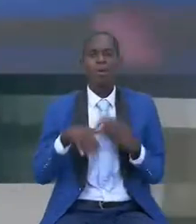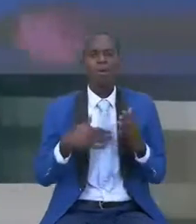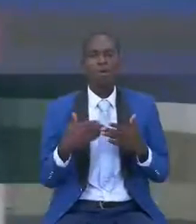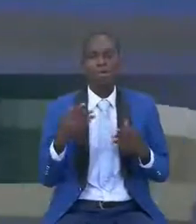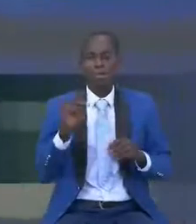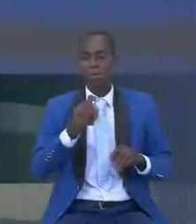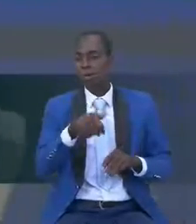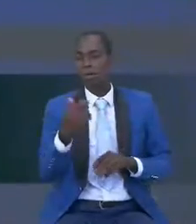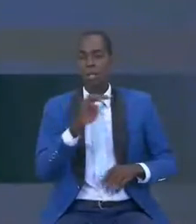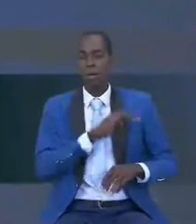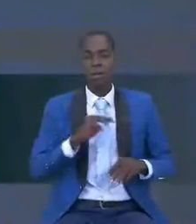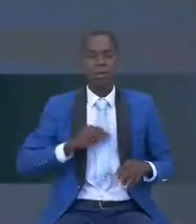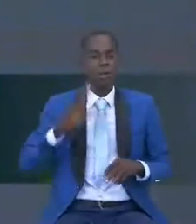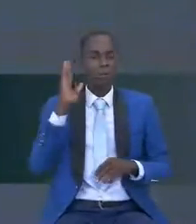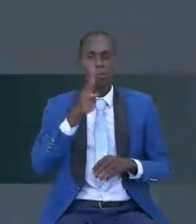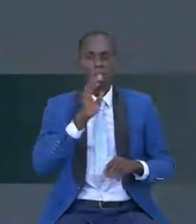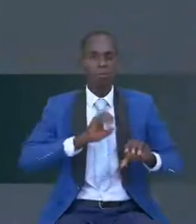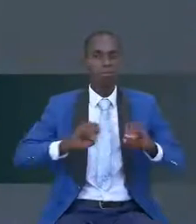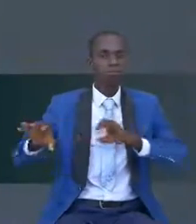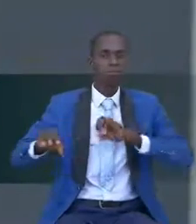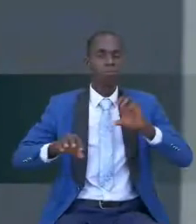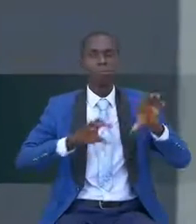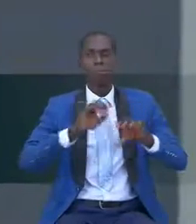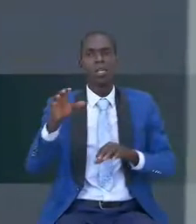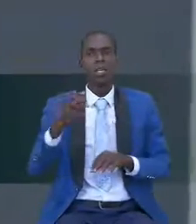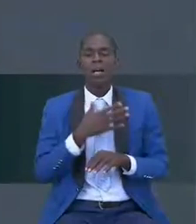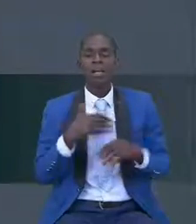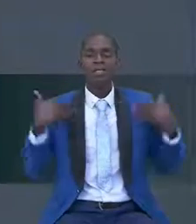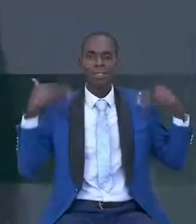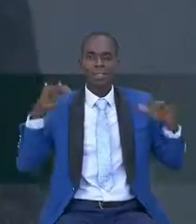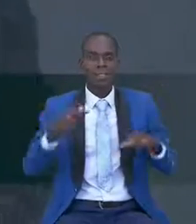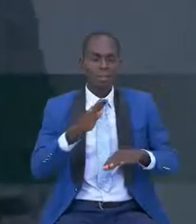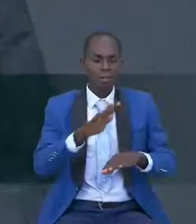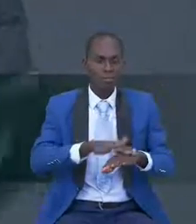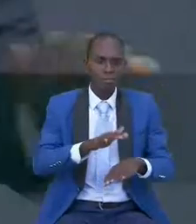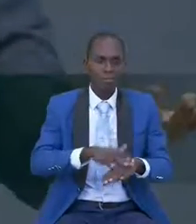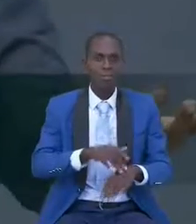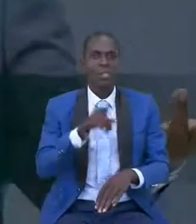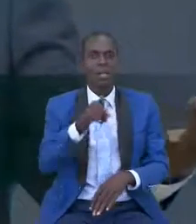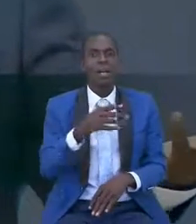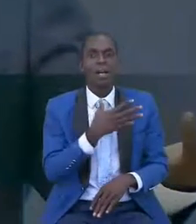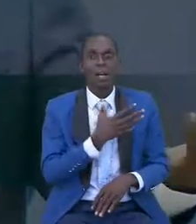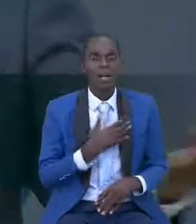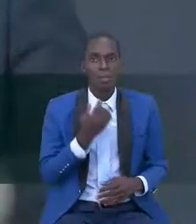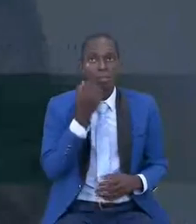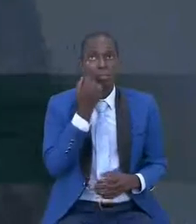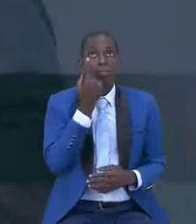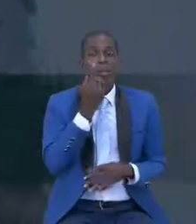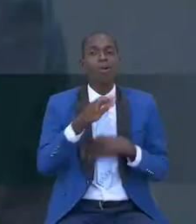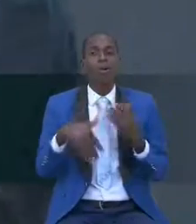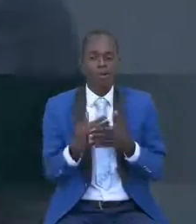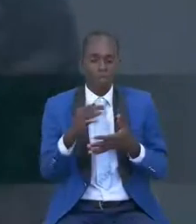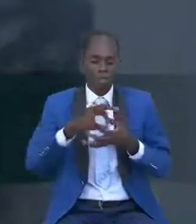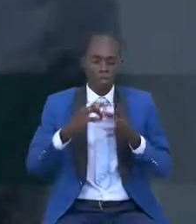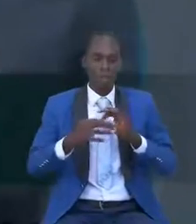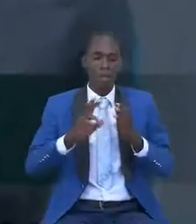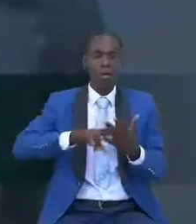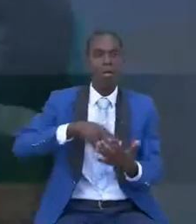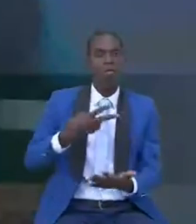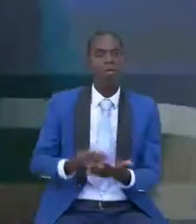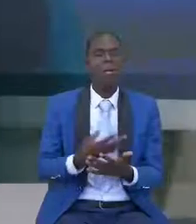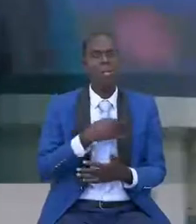dispersés. » Cette nuit-là, l'ange est venu du ciel et l'a touché et il s'est levé. Et toutes les chaînes sont